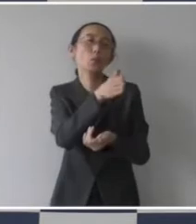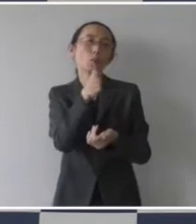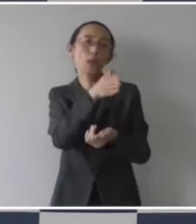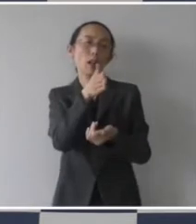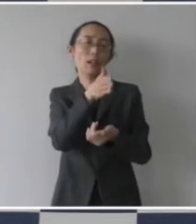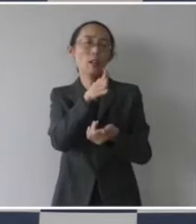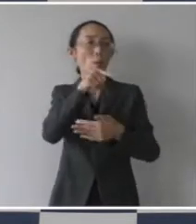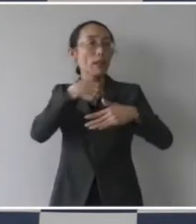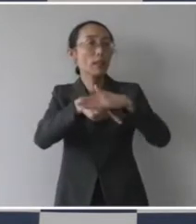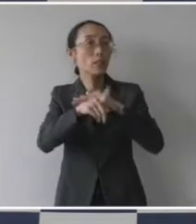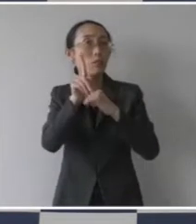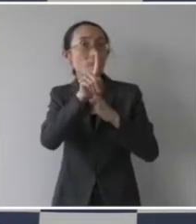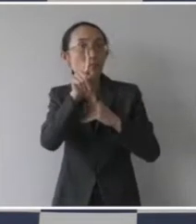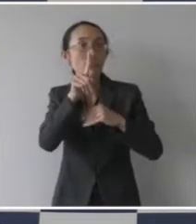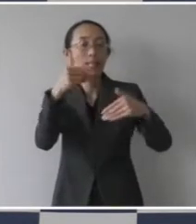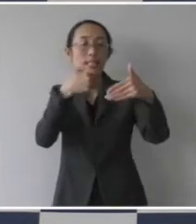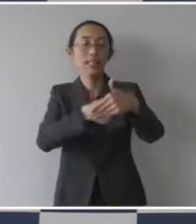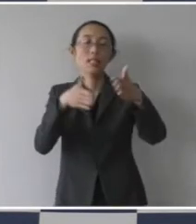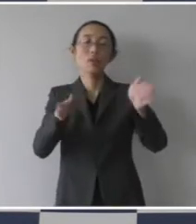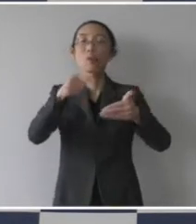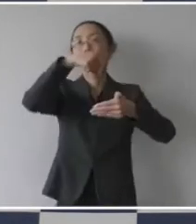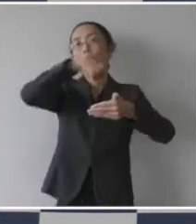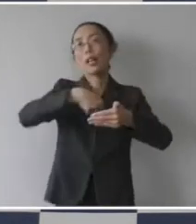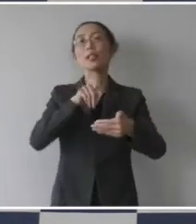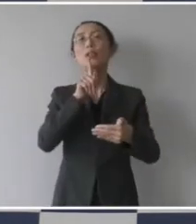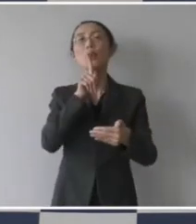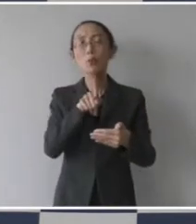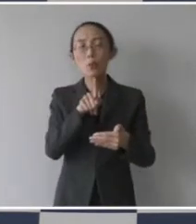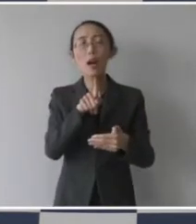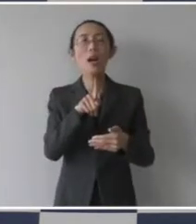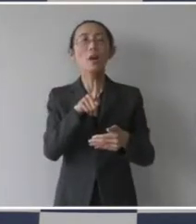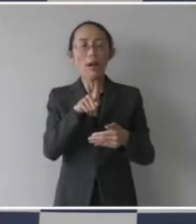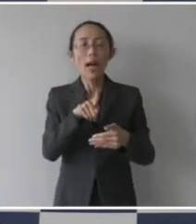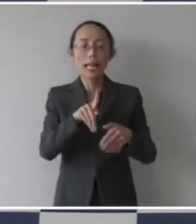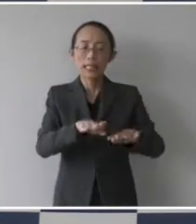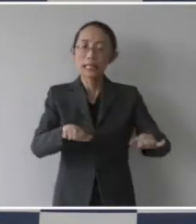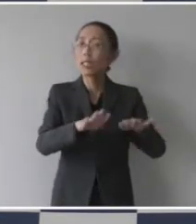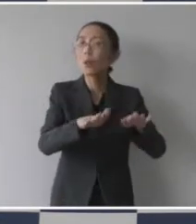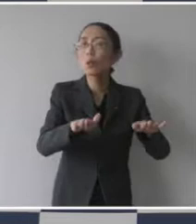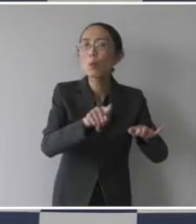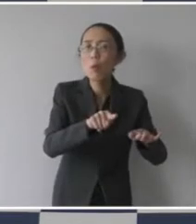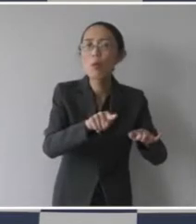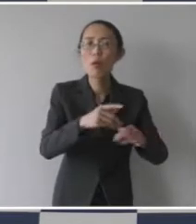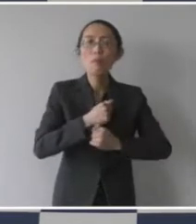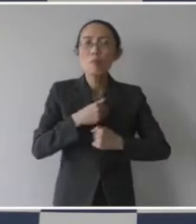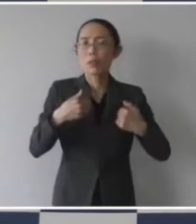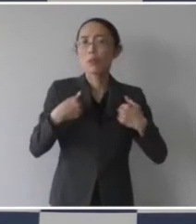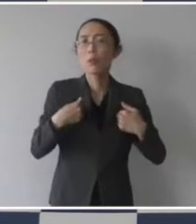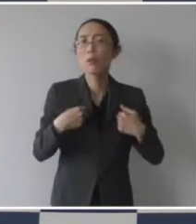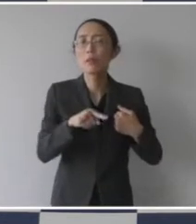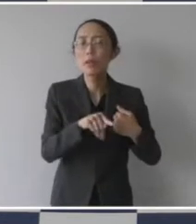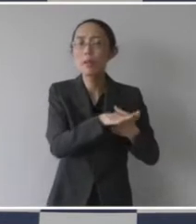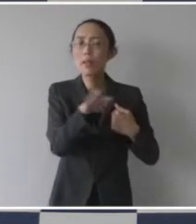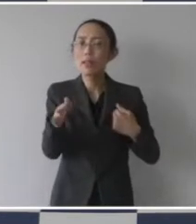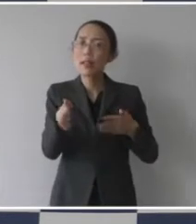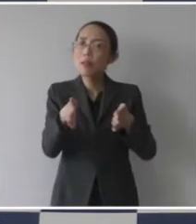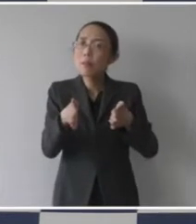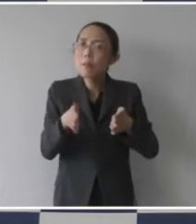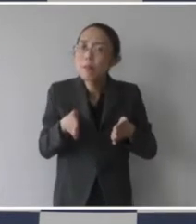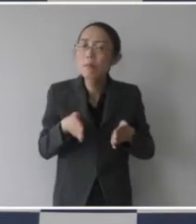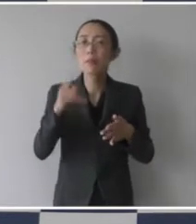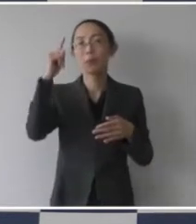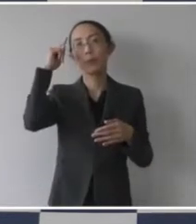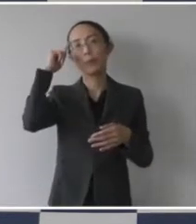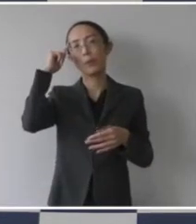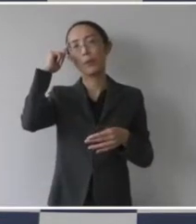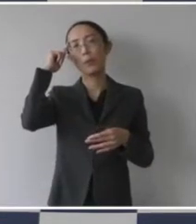まあ、室内のそういうイベントまだ小さなお子さんなんか対象ということで、慎重になられたのかな